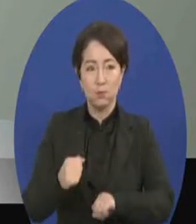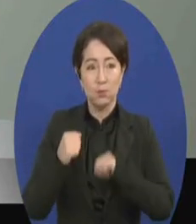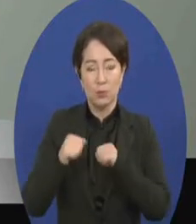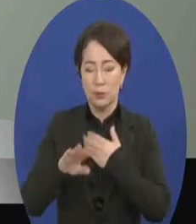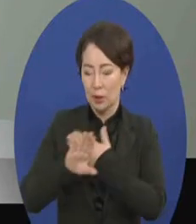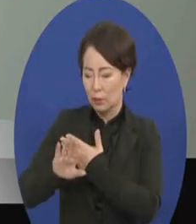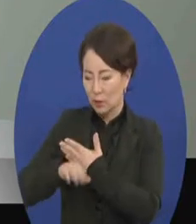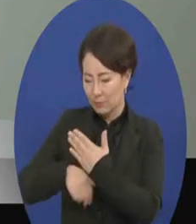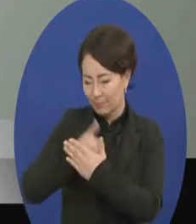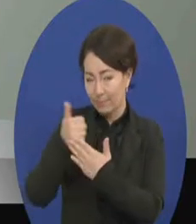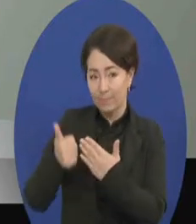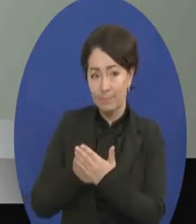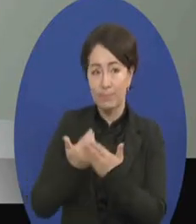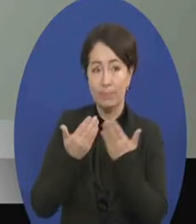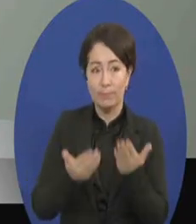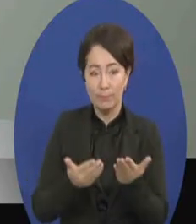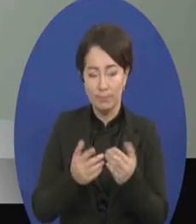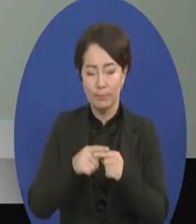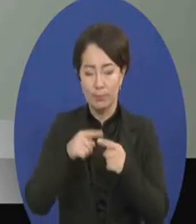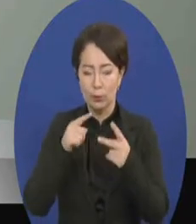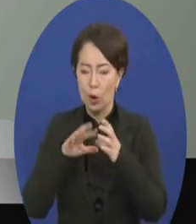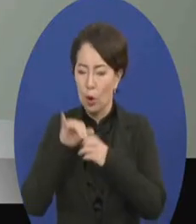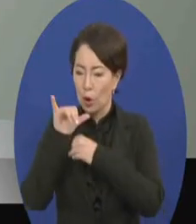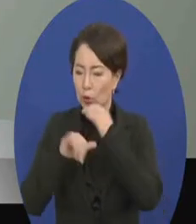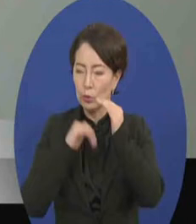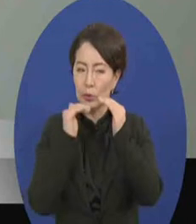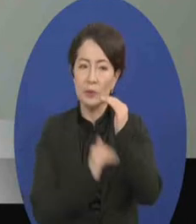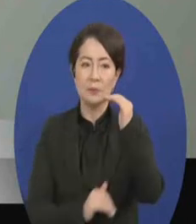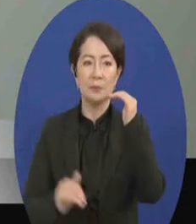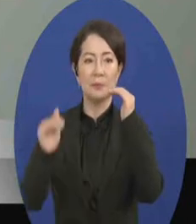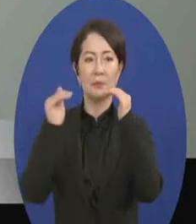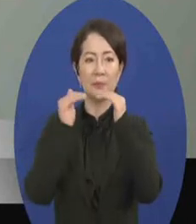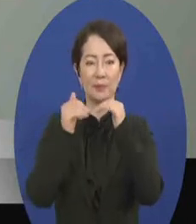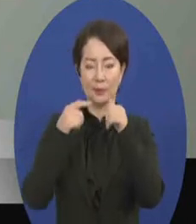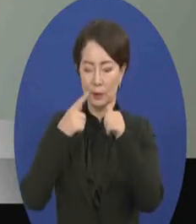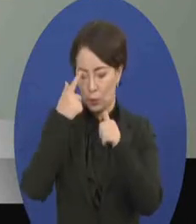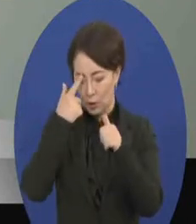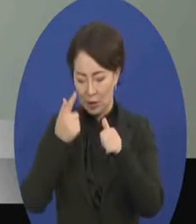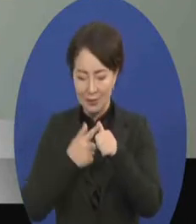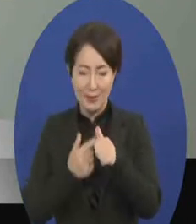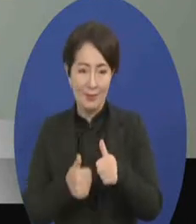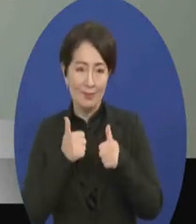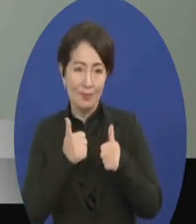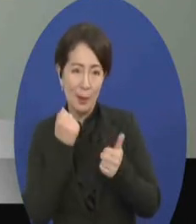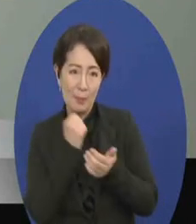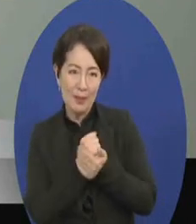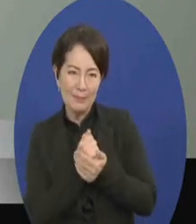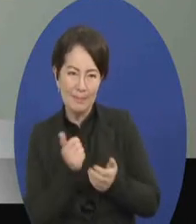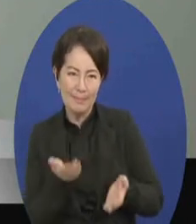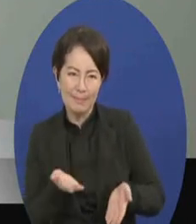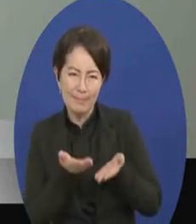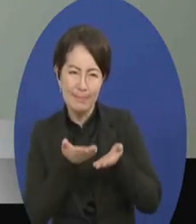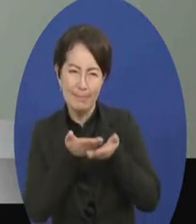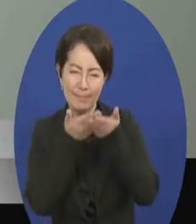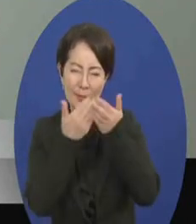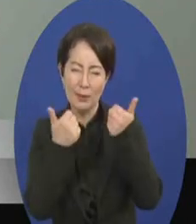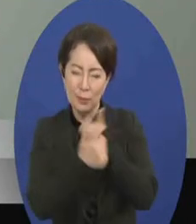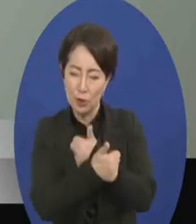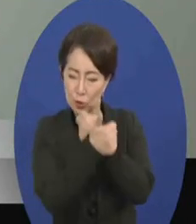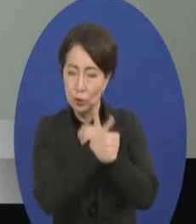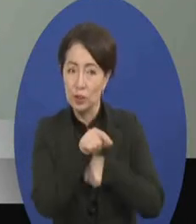тогтмол аюулгүй байдлыг сахин хамгаалж олон улсын тавцанд олж авсан нэр хүндээ улам батцхан бэхжүүлэхийн зэрэгцээ Монгол улс энэ эрх